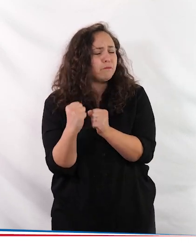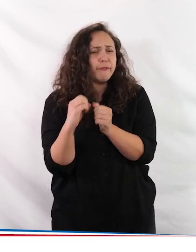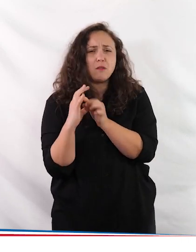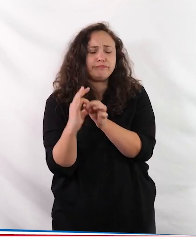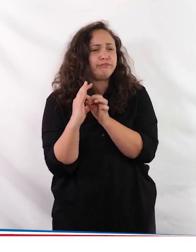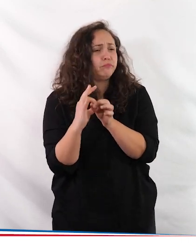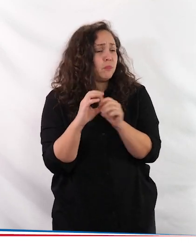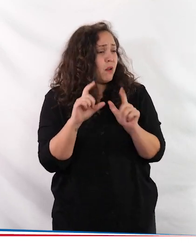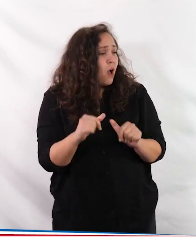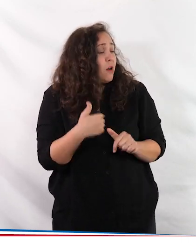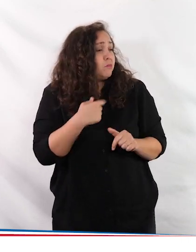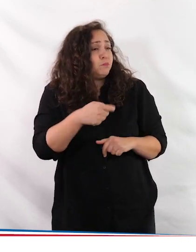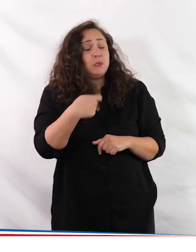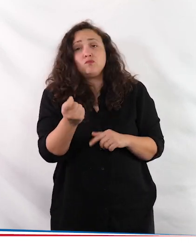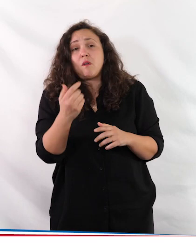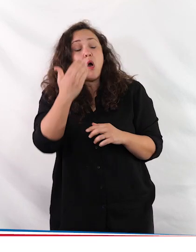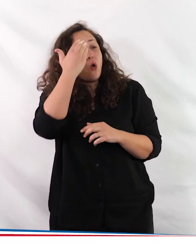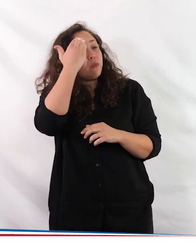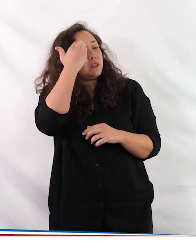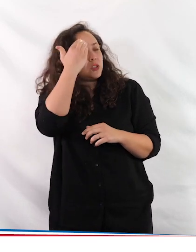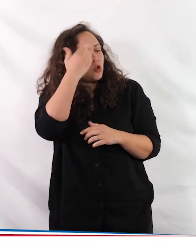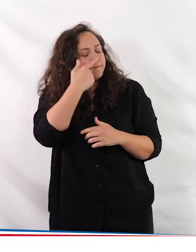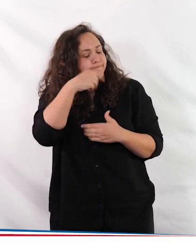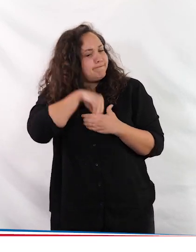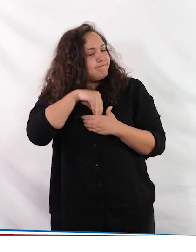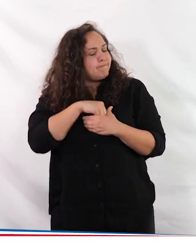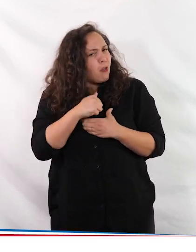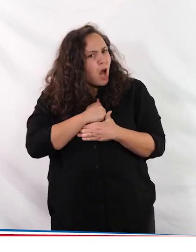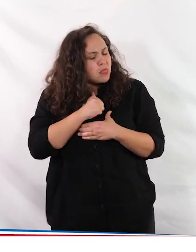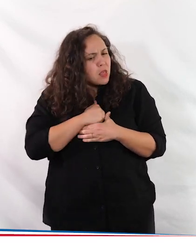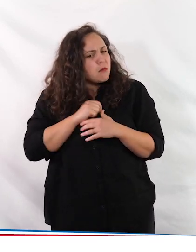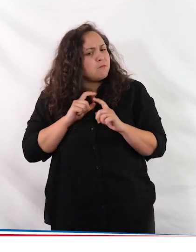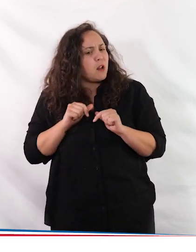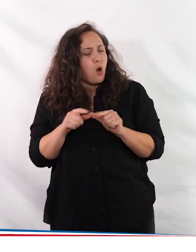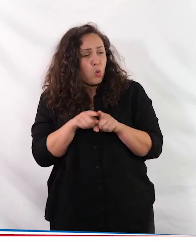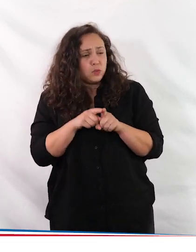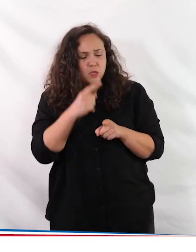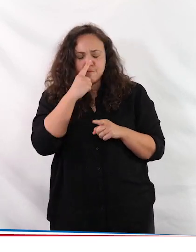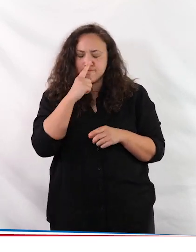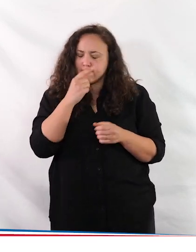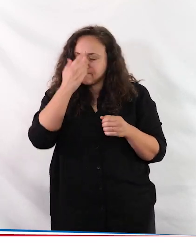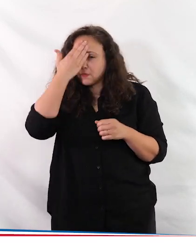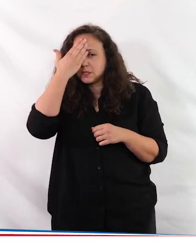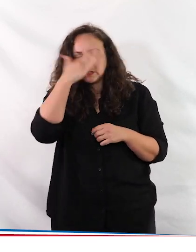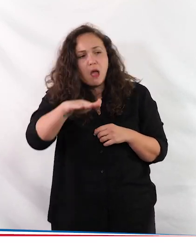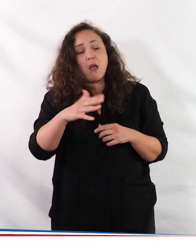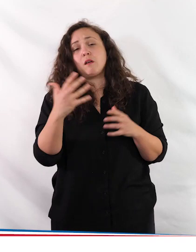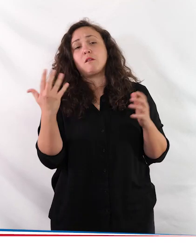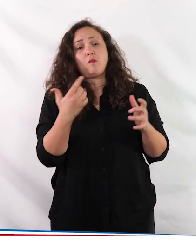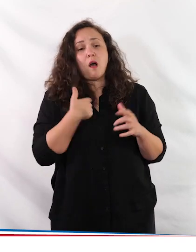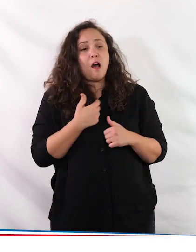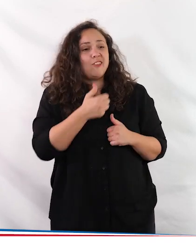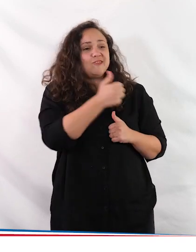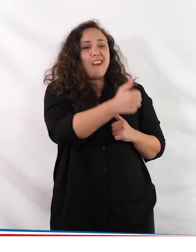j'ai cette connaissance intime et cette conviction que